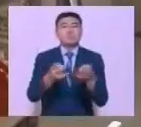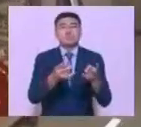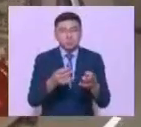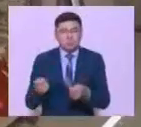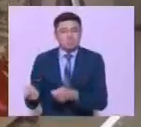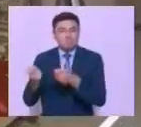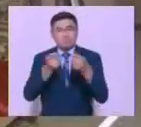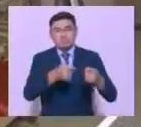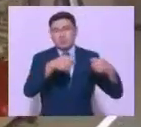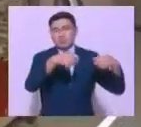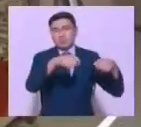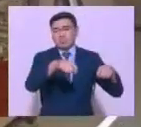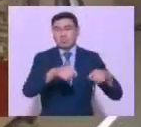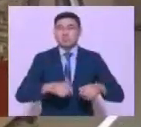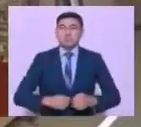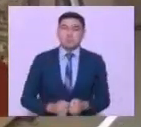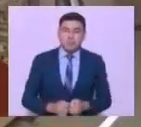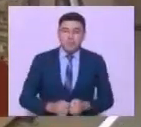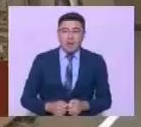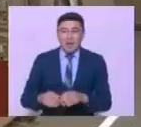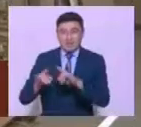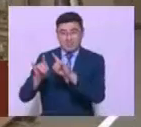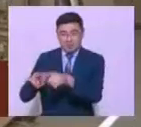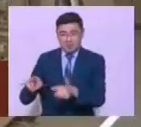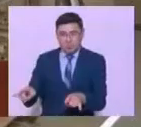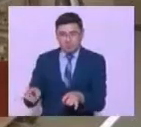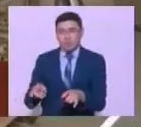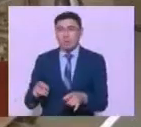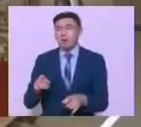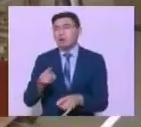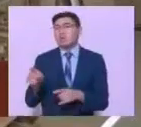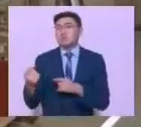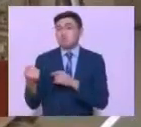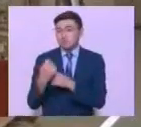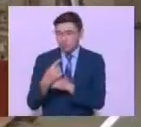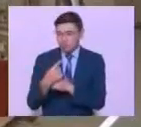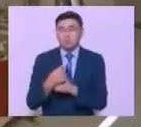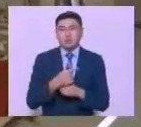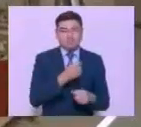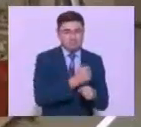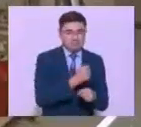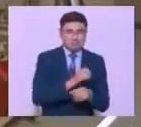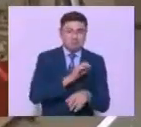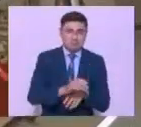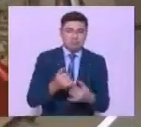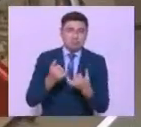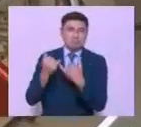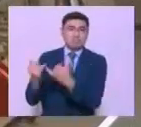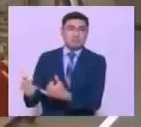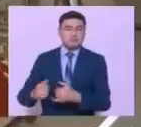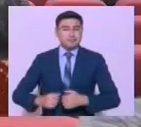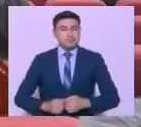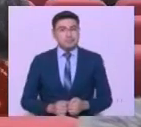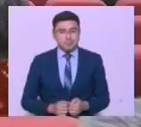апарып қоямыз, сол жерден сауда болады. А балабақшаны өзіміз жеке қабылдап, өзіміз тапсырып, осыдан қысын жасап сөйтіп беріп